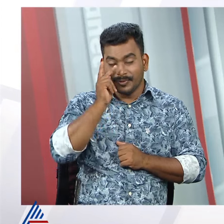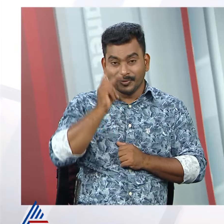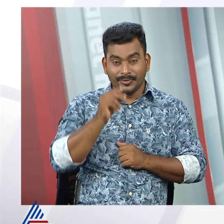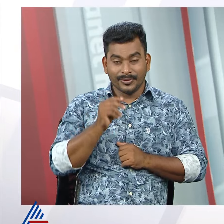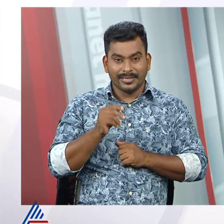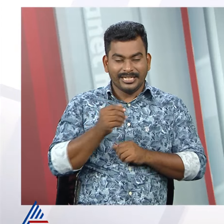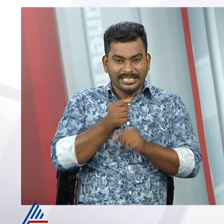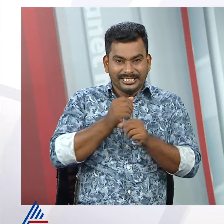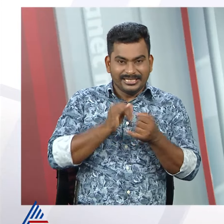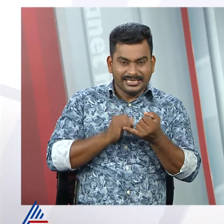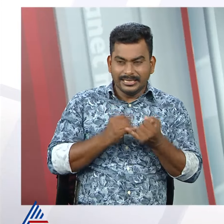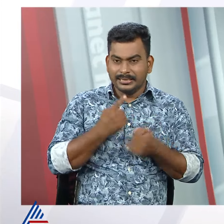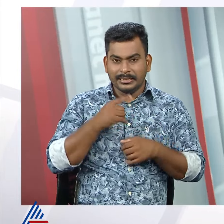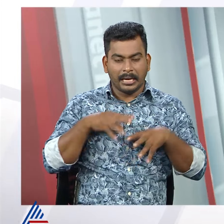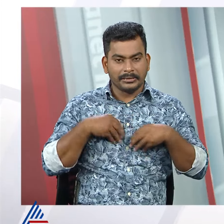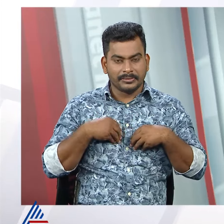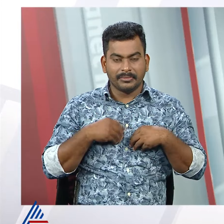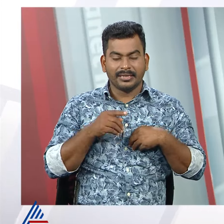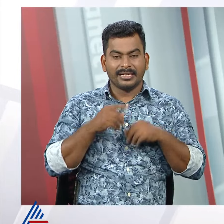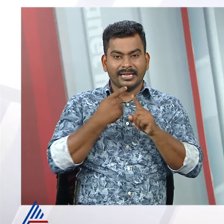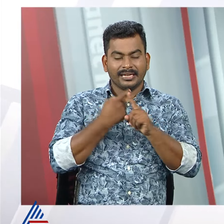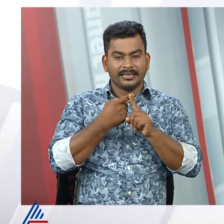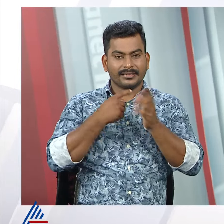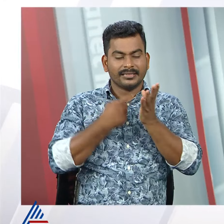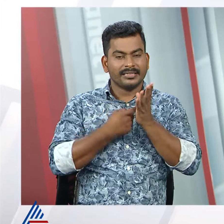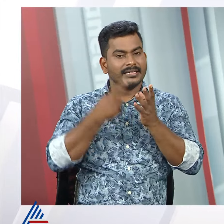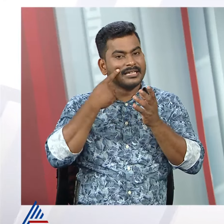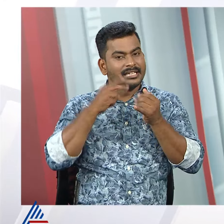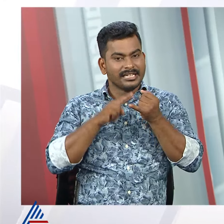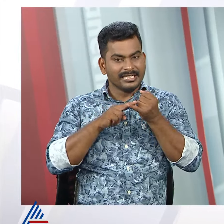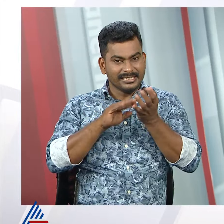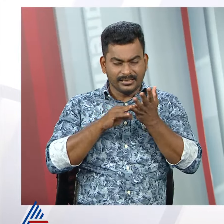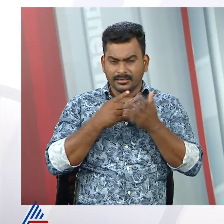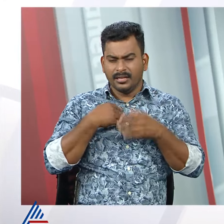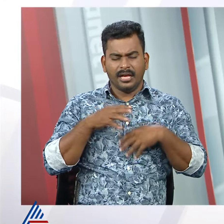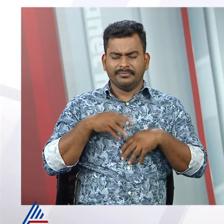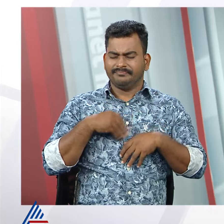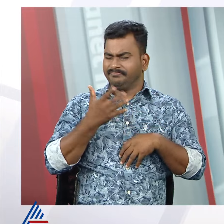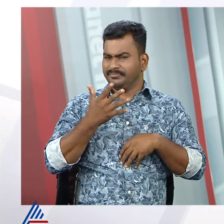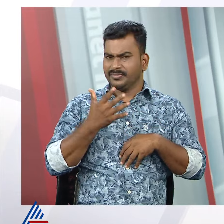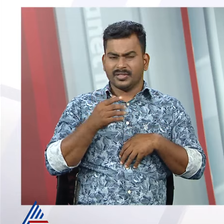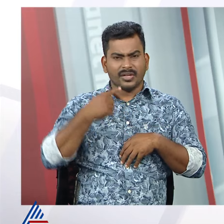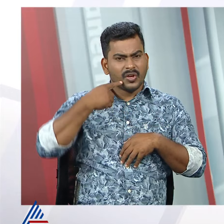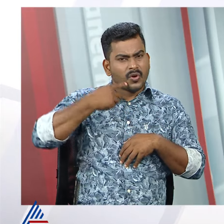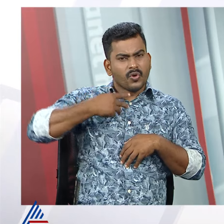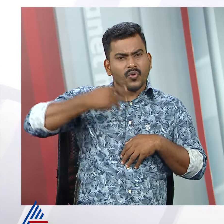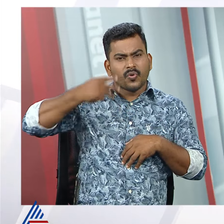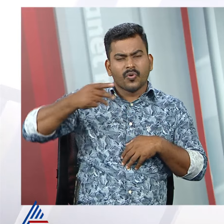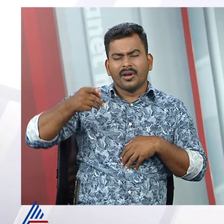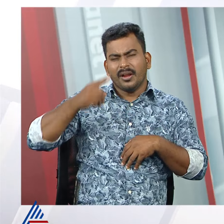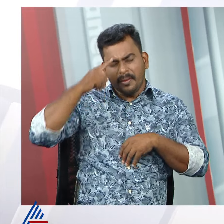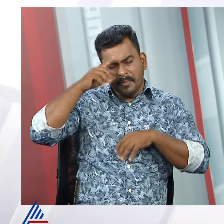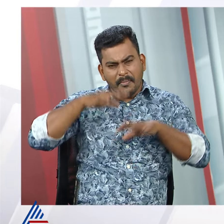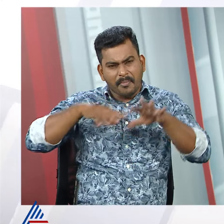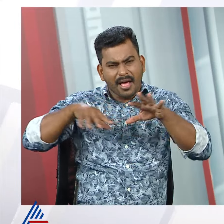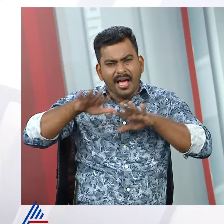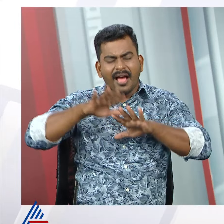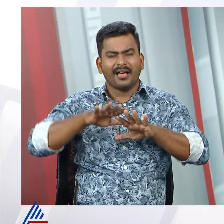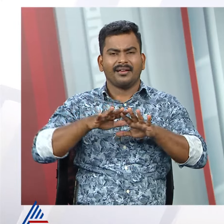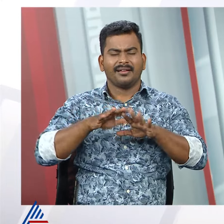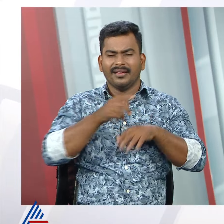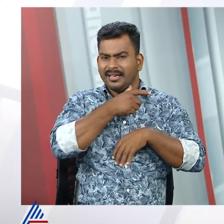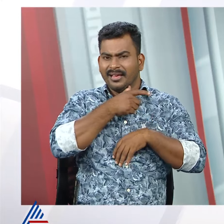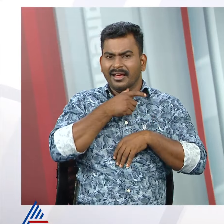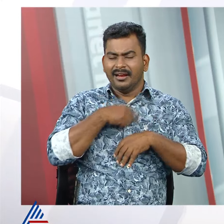ജില്ലാ സെക്രട്ടറി തള്ളിപ്പറഞ്ഞിട്ടും നിലപാടിൽ ഉറച്ചു നിൽക്കുകയാണ് എൻ എൻ കൃഷ്ണദാസ്. ട്രോളി വിവാദം യു ഡി എഫിന്റെ ട്രാപ്പാണെന്ന് അദ്ദേഹം മാധ്യമങ്ങളോട് പറഞ്ഞു. ആ